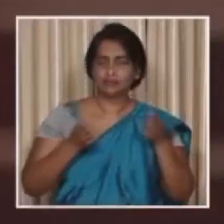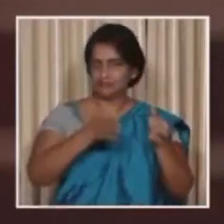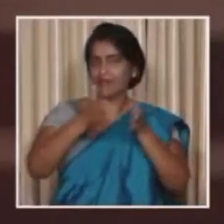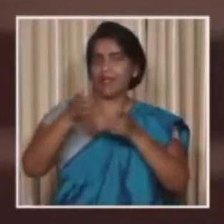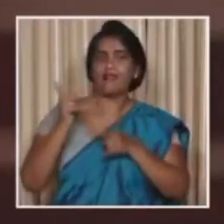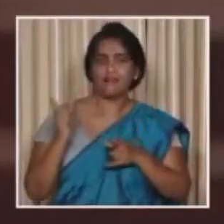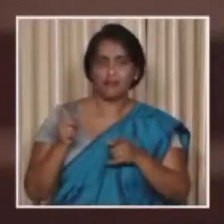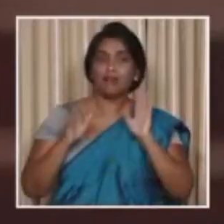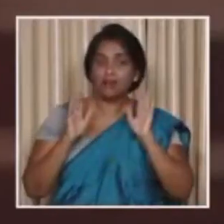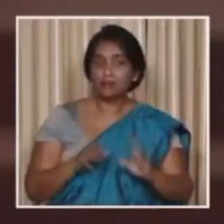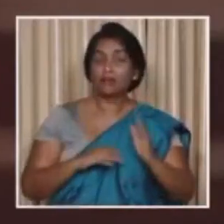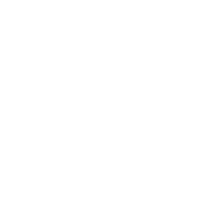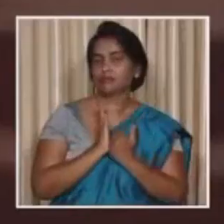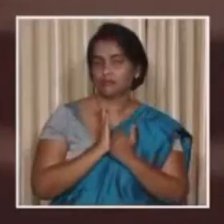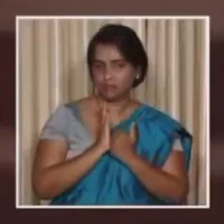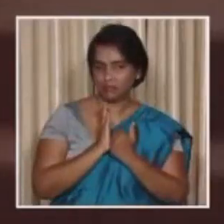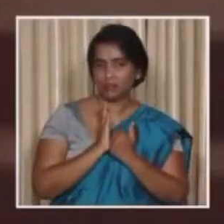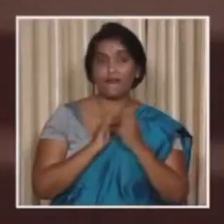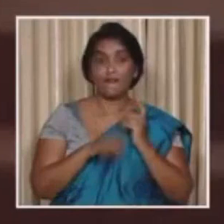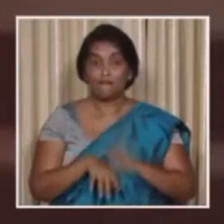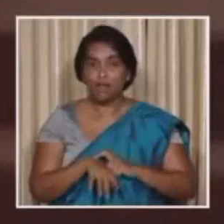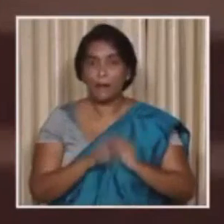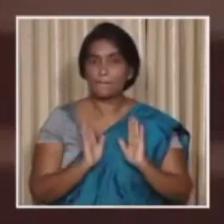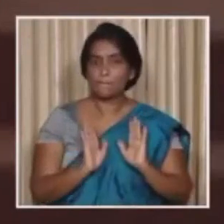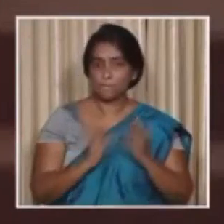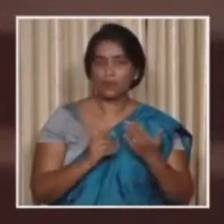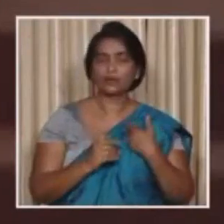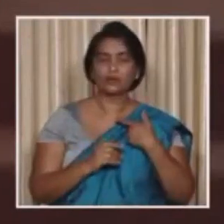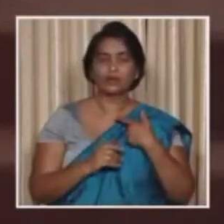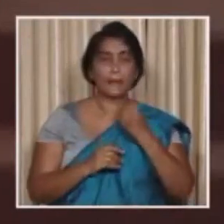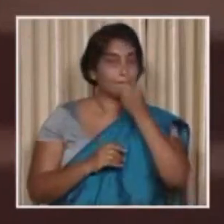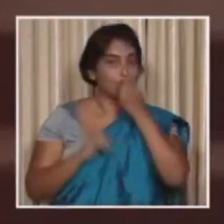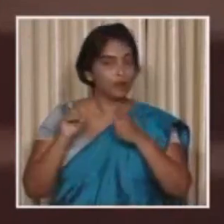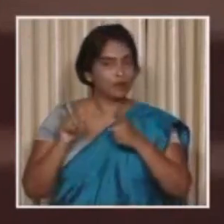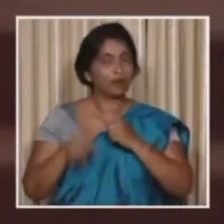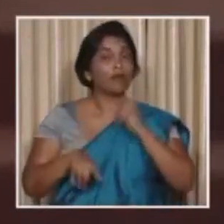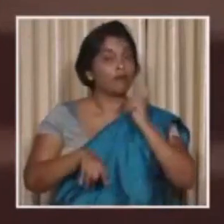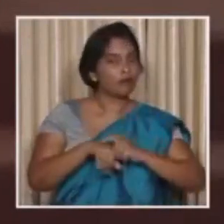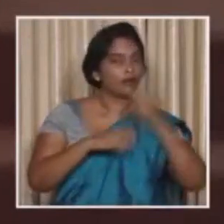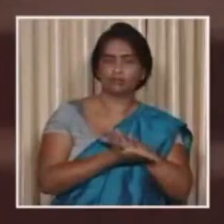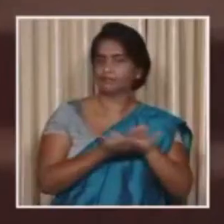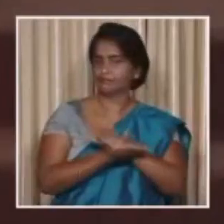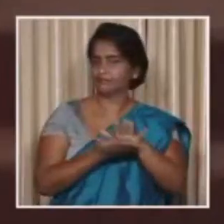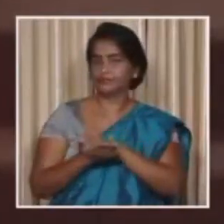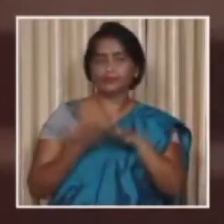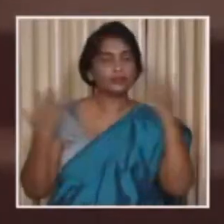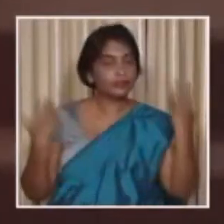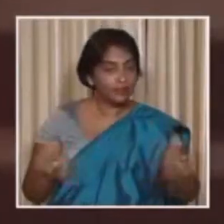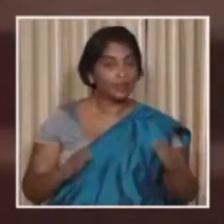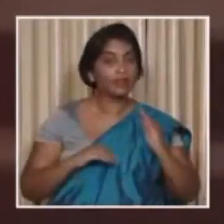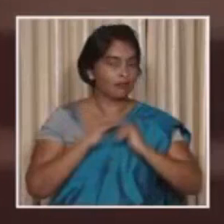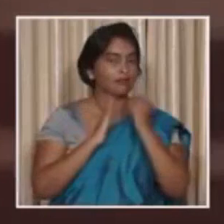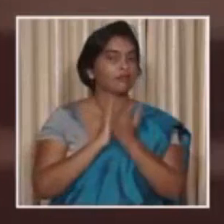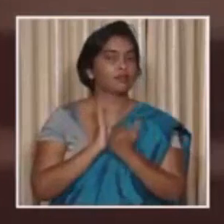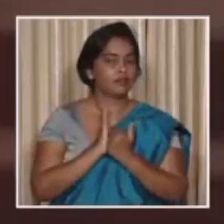තියෙනවා හැබැයි උවට ක්‍රමවේද තියෙනවා වෙලාව පටන් ගන්නවා අපි දකිනවා බැංකොක් වල ඒ වෙලාවට අවසන් කරනවා සුද්ධ කරනවා ඒව කරන